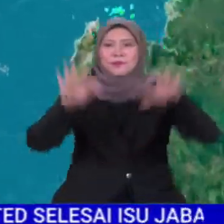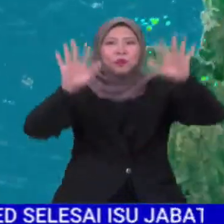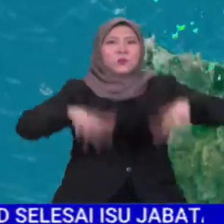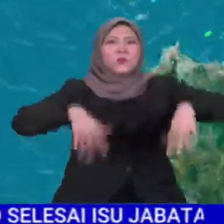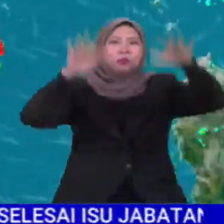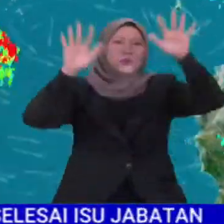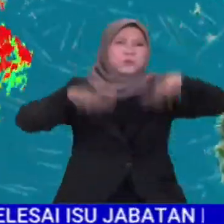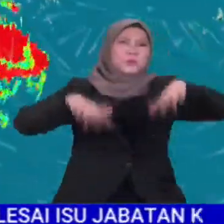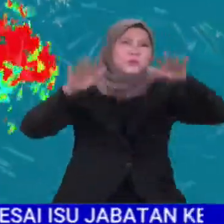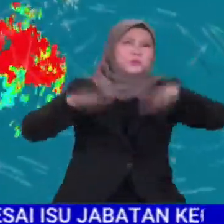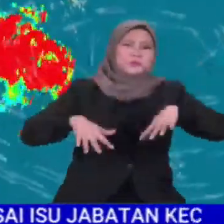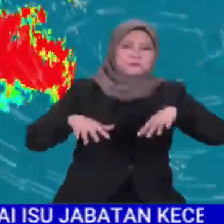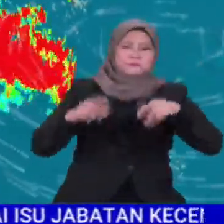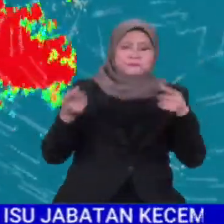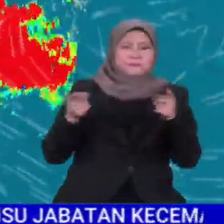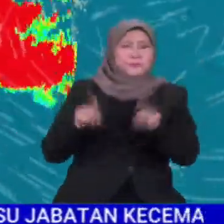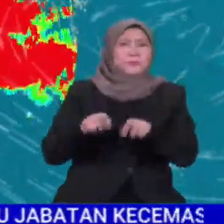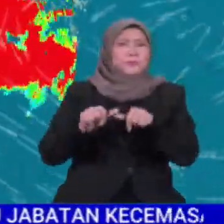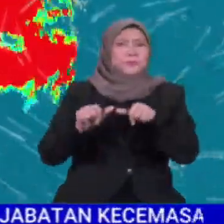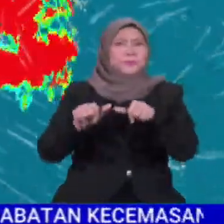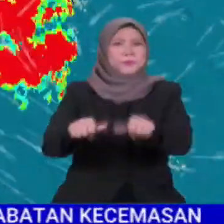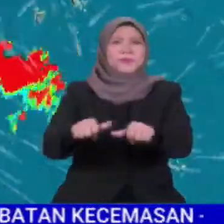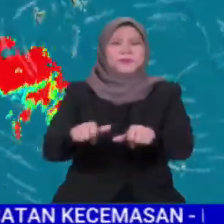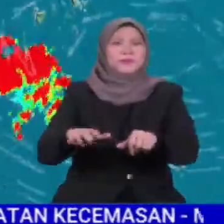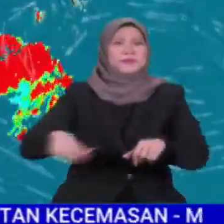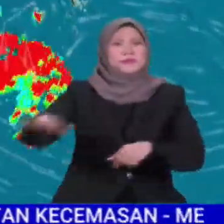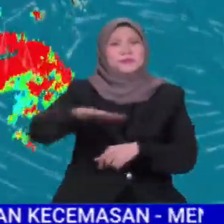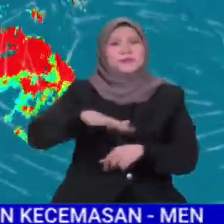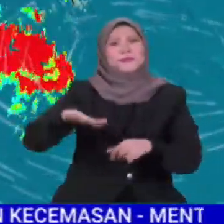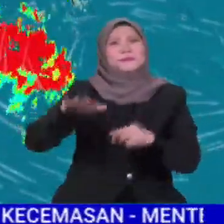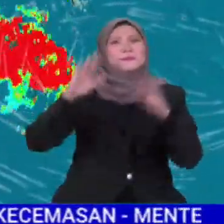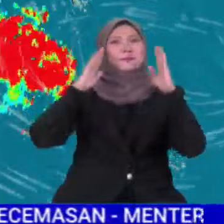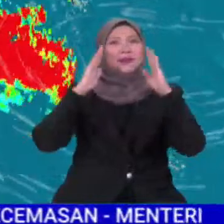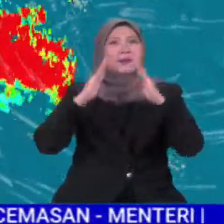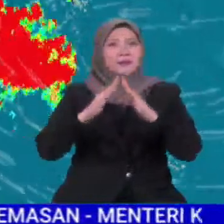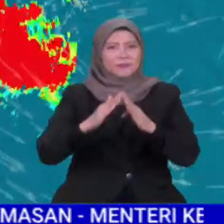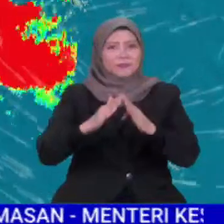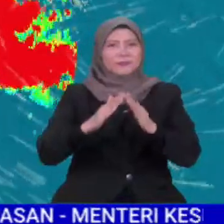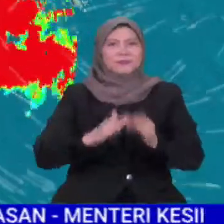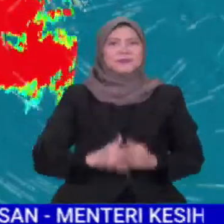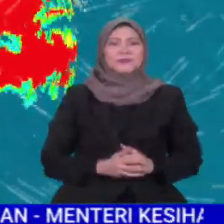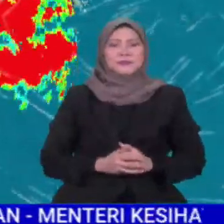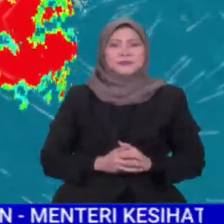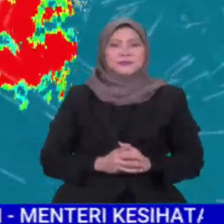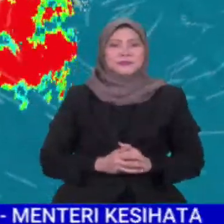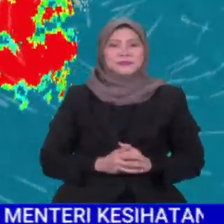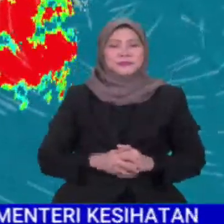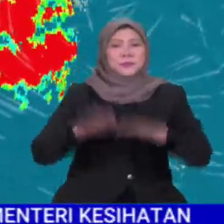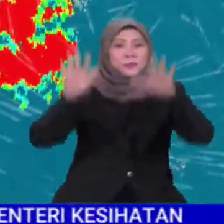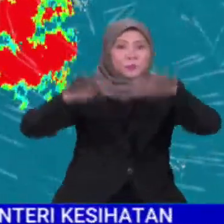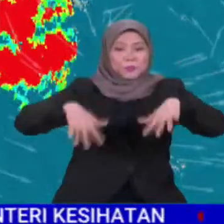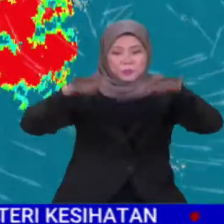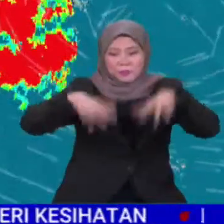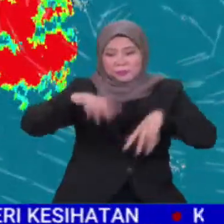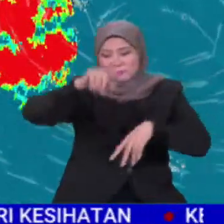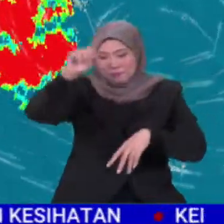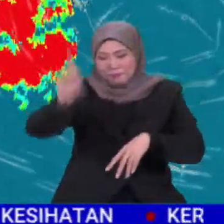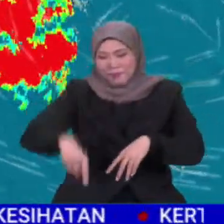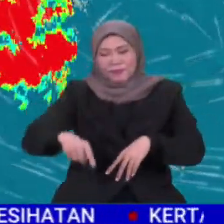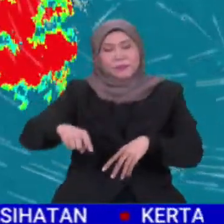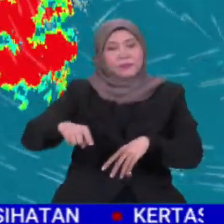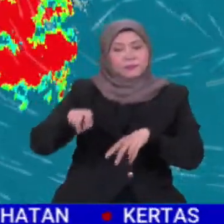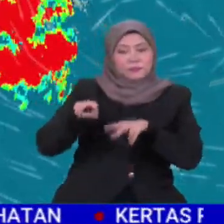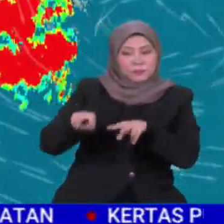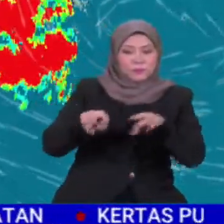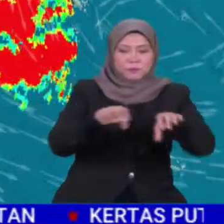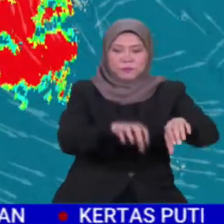hujan lebat masih lagi sedang berlaku di hampir keseluruhan negeri Pahang pada ketika ini, dan hujan berseteribu petir kini dilihat